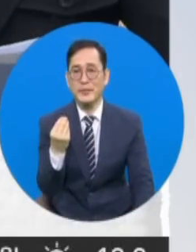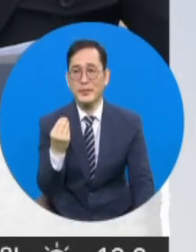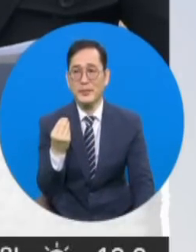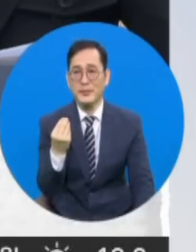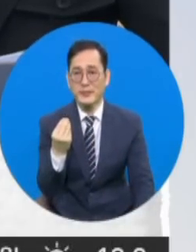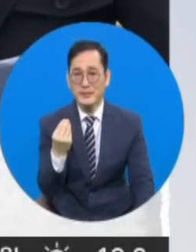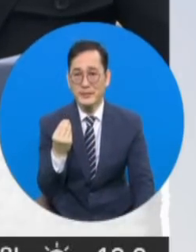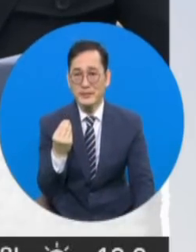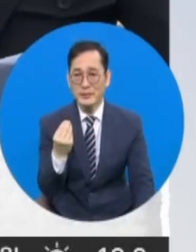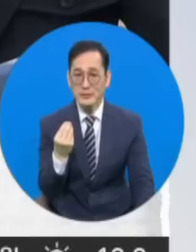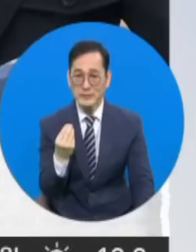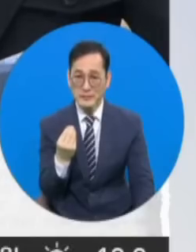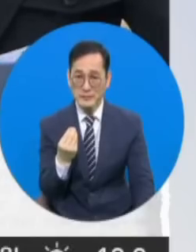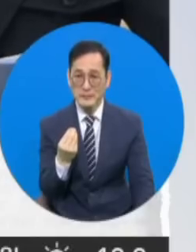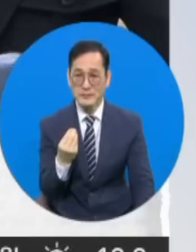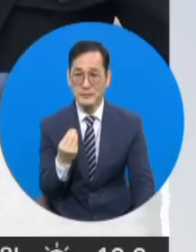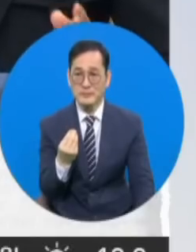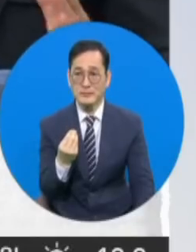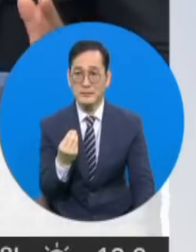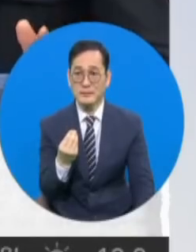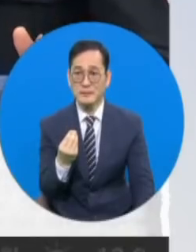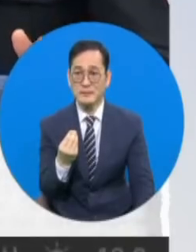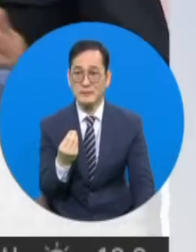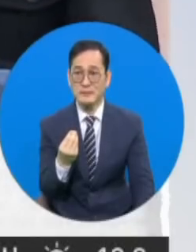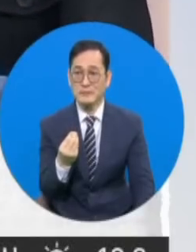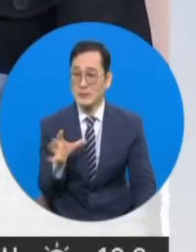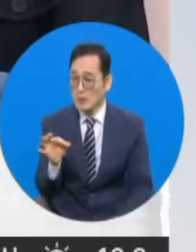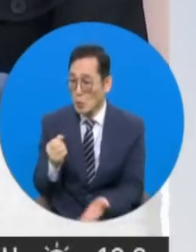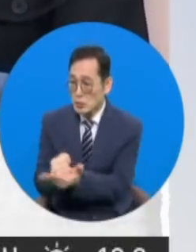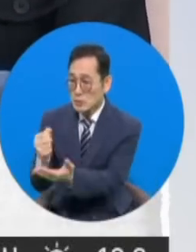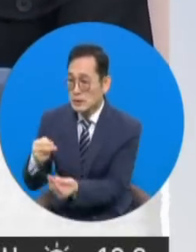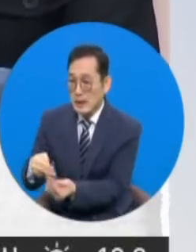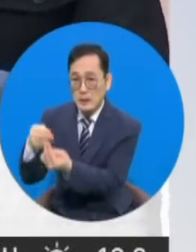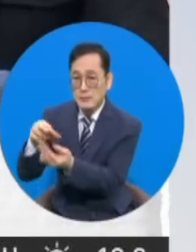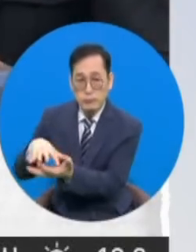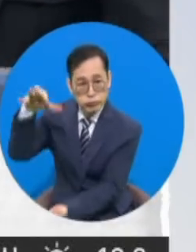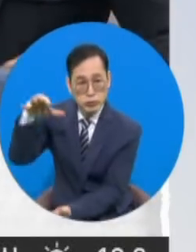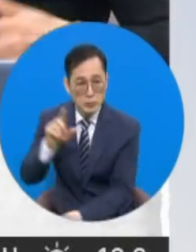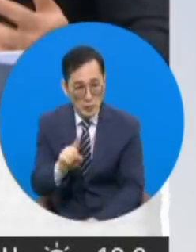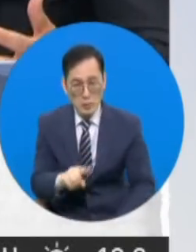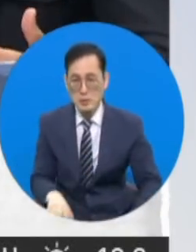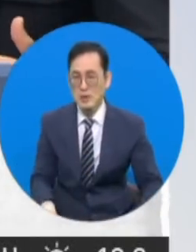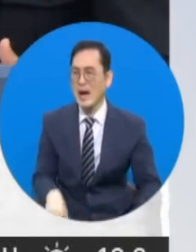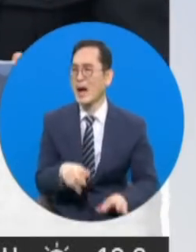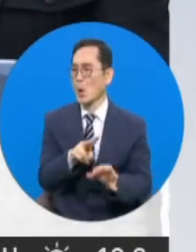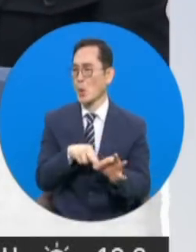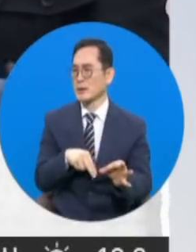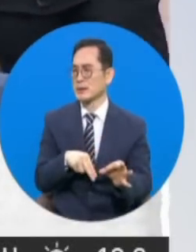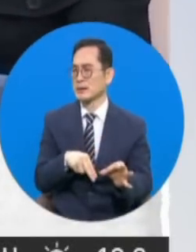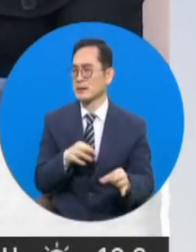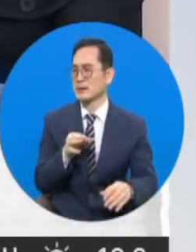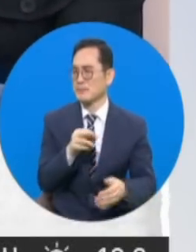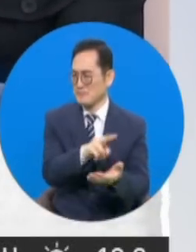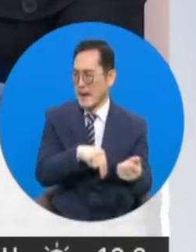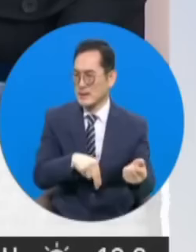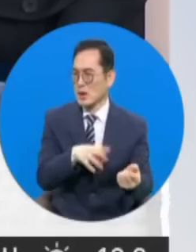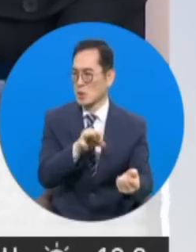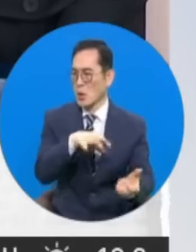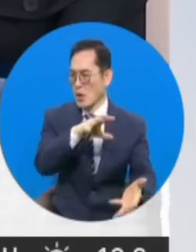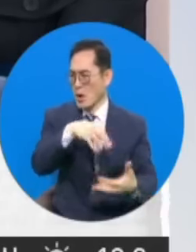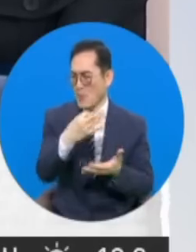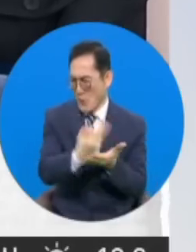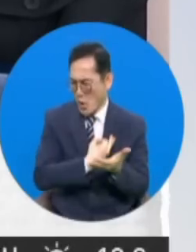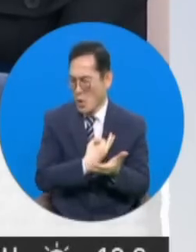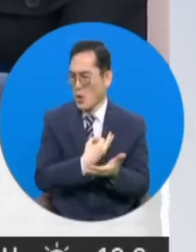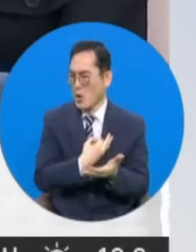거래소에서 가상화폐를 근데 본인이 예금이 왜 이렇게 늘었느냐 하니까 코인을 거래하고 번 돈으로 예금이 늘었다고